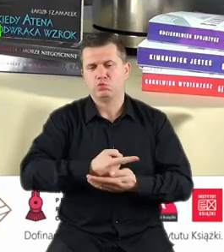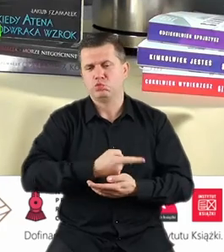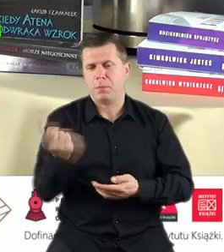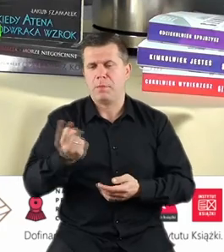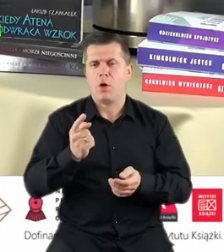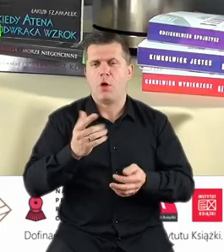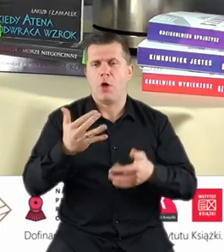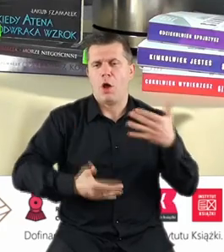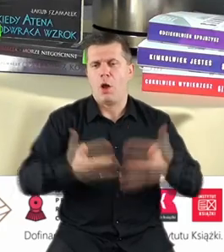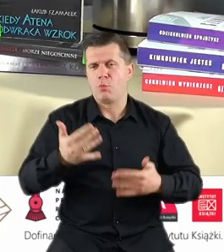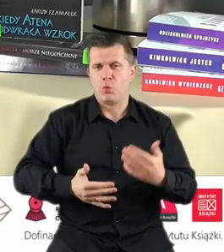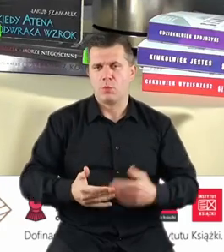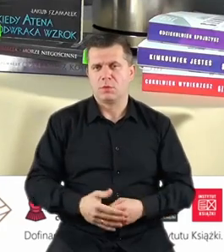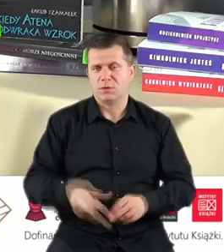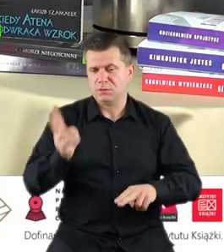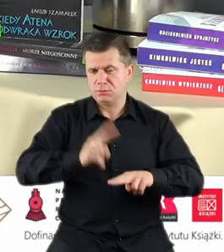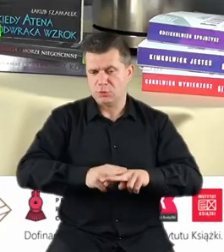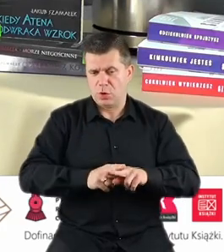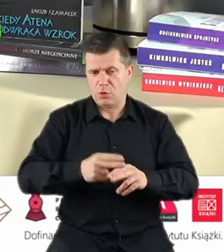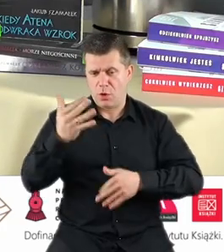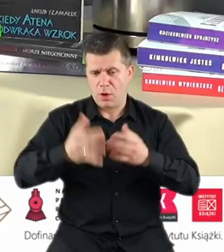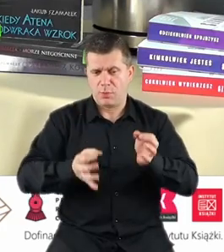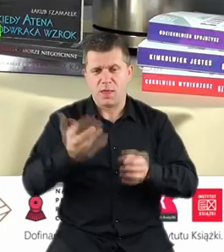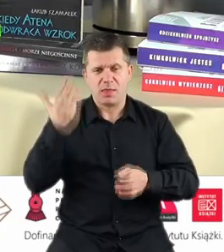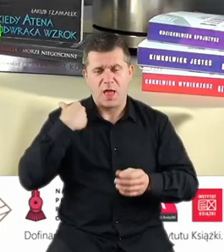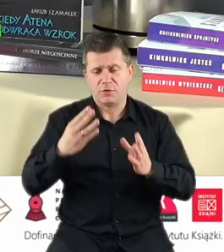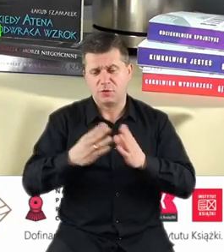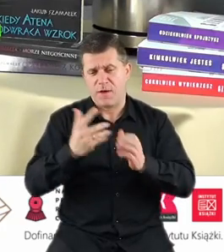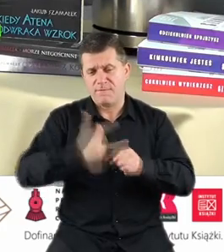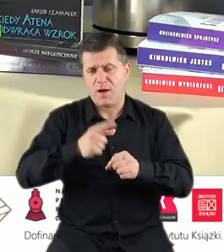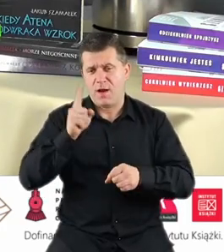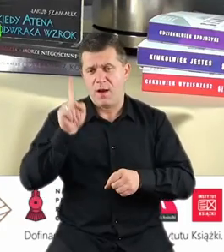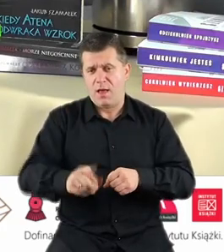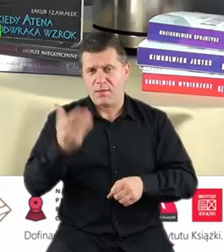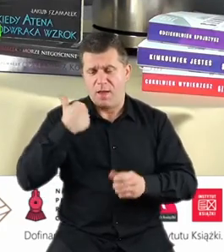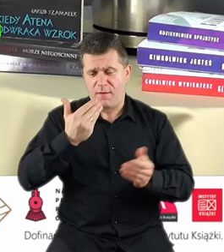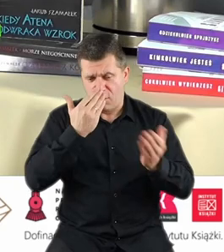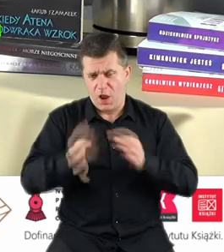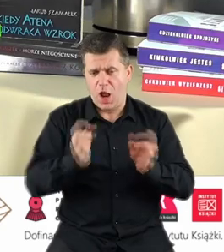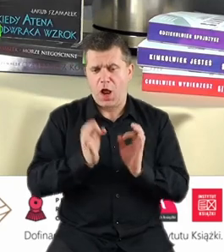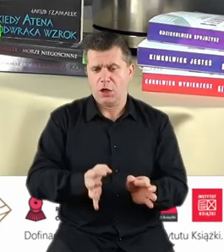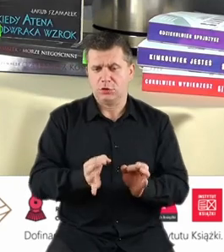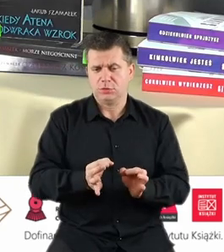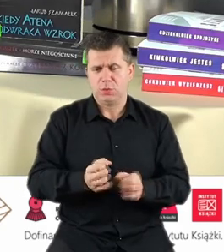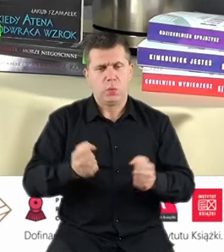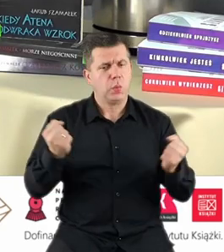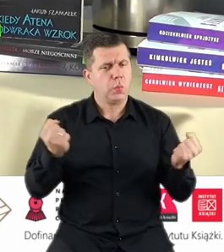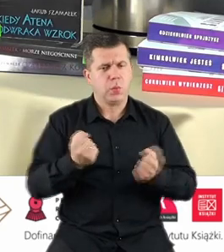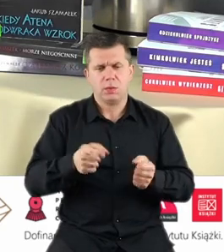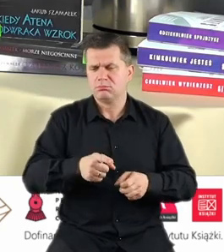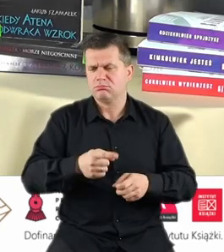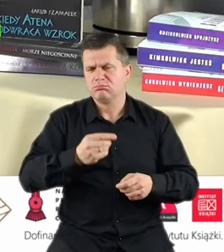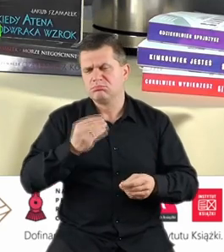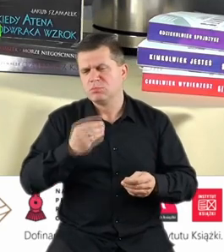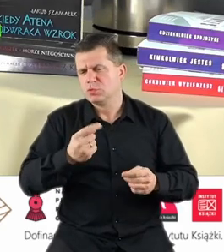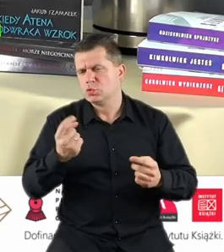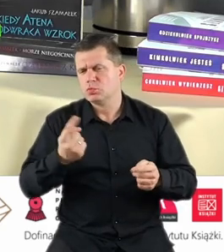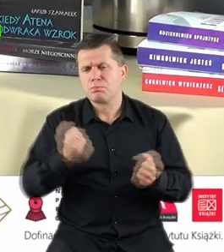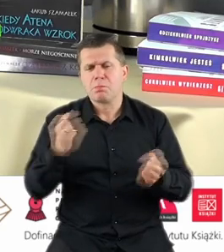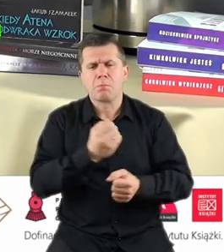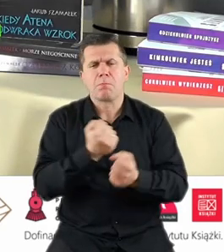patrząc jakby jak sprzęt komputerowy wyglądał 10 czy 20 lat temu, to mamy po prostu niesamowite maszyny na wyciągnięcie